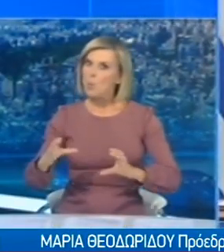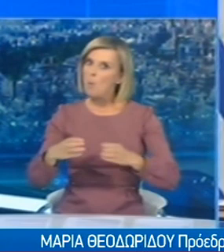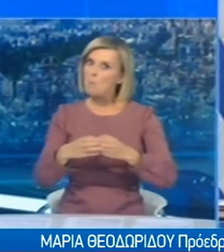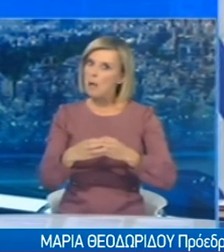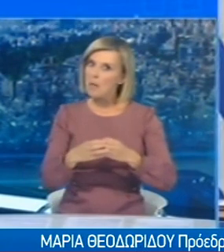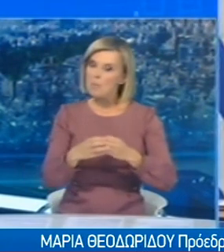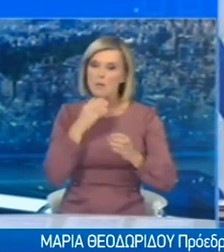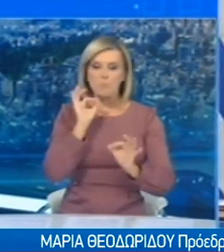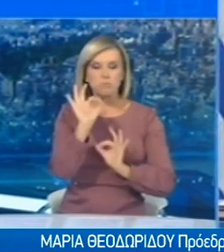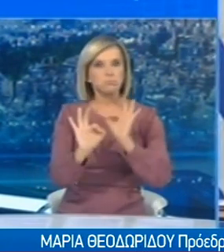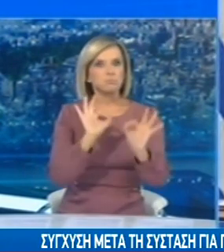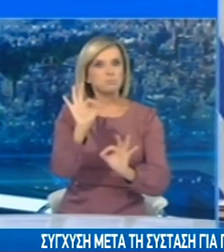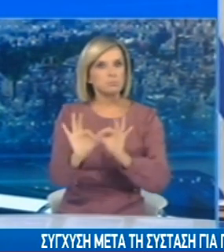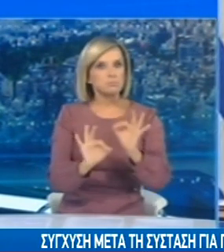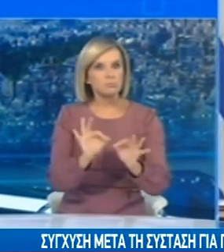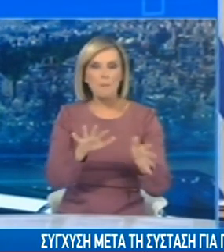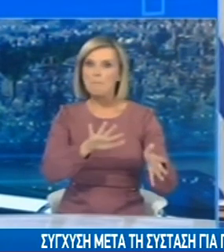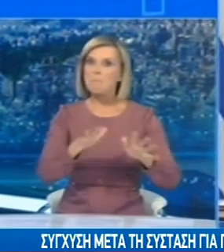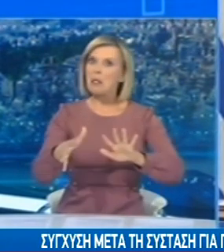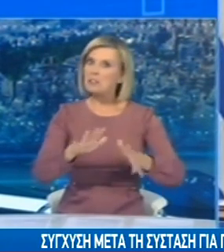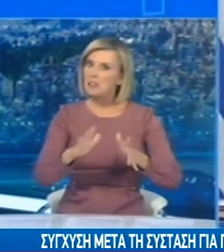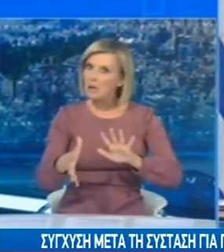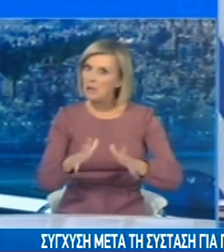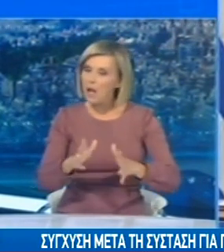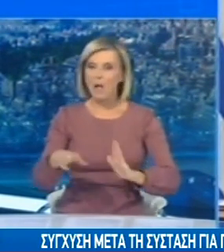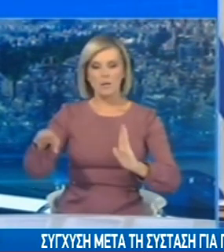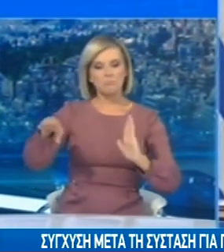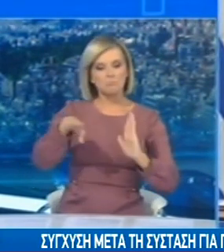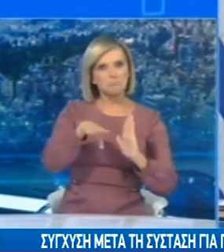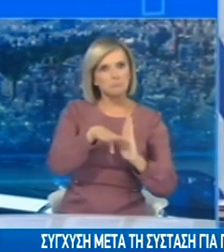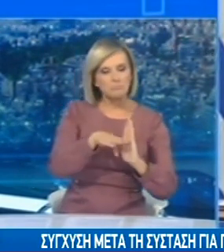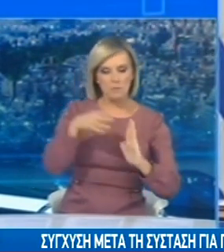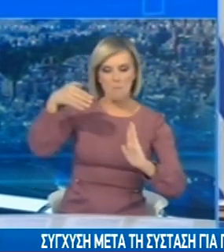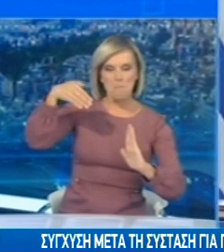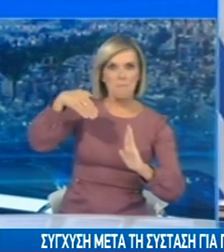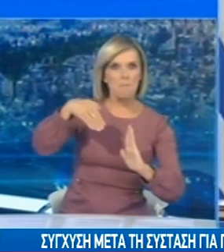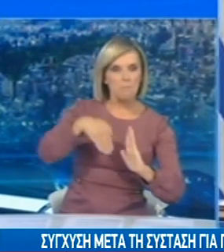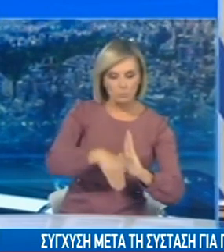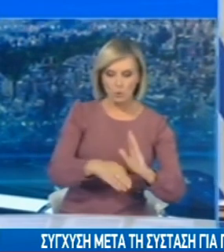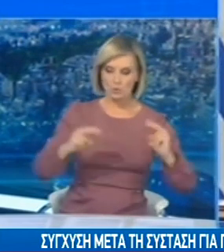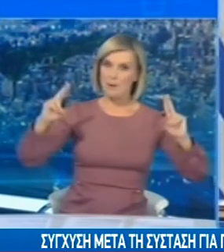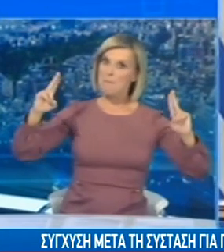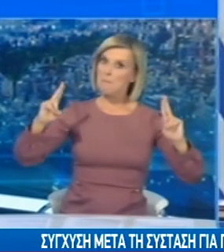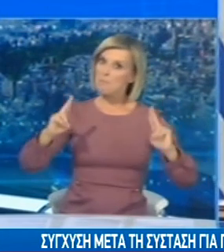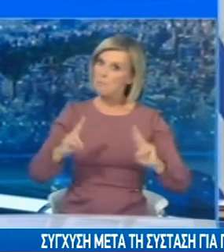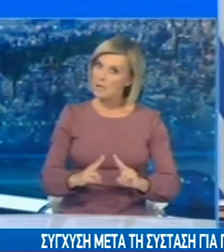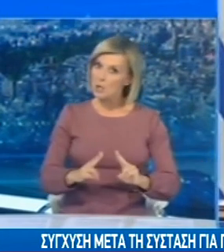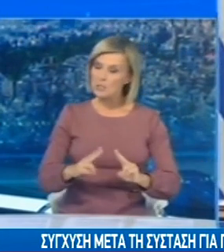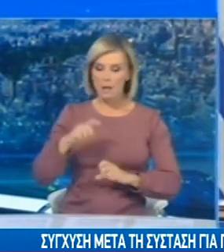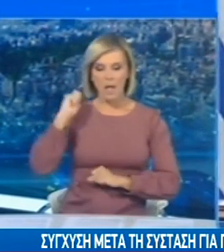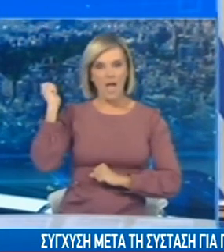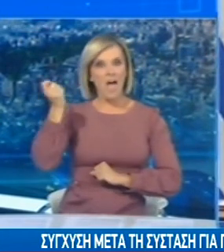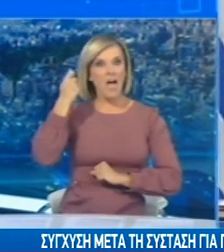ιού είναι μέτρια προς χαμηλά, με σταθερή τάση περαιτέρω μείωσης, η Εθνική